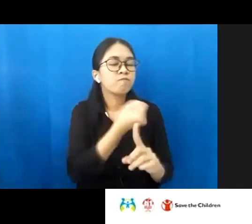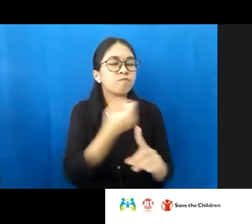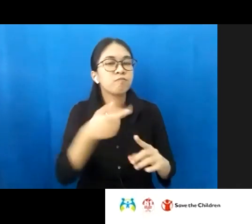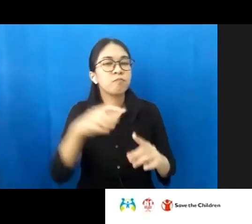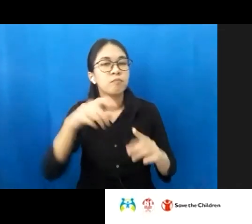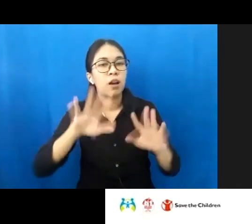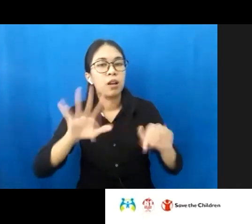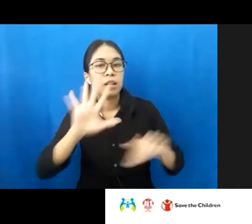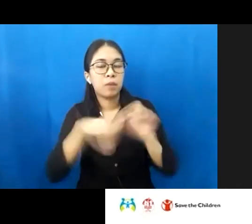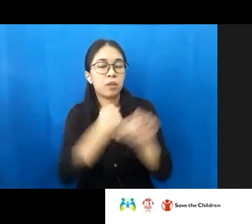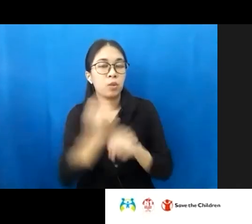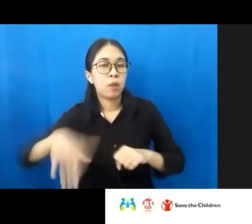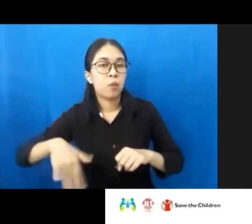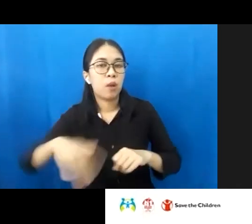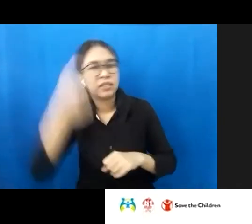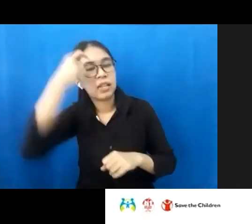Dok.